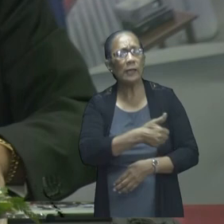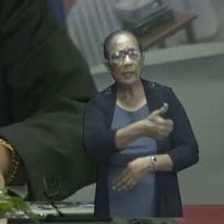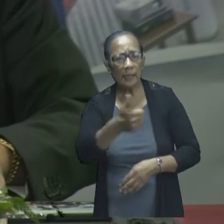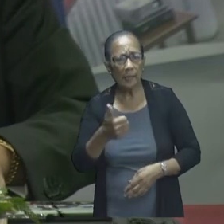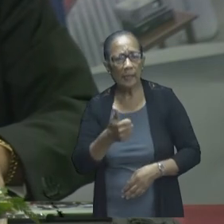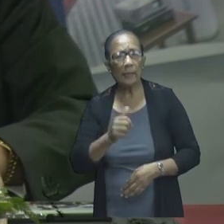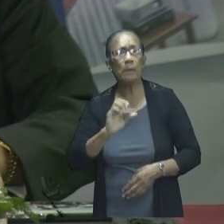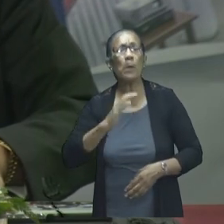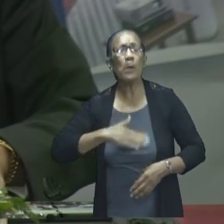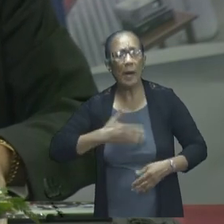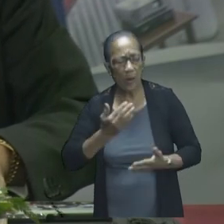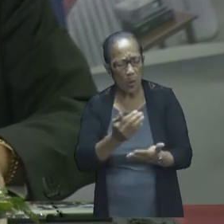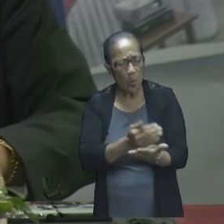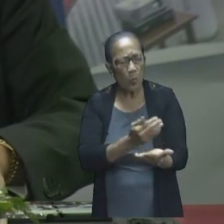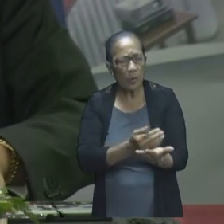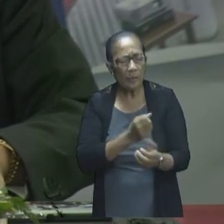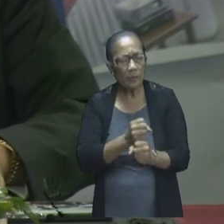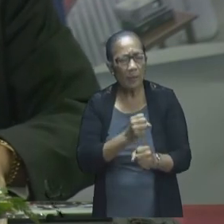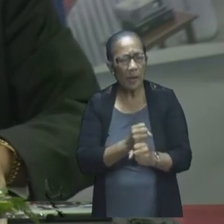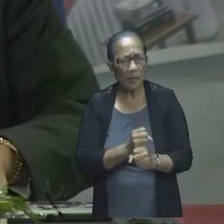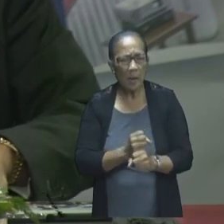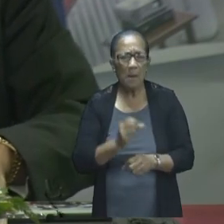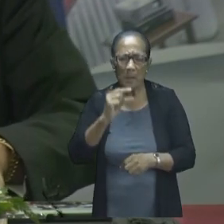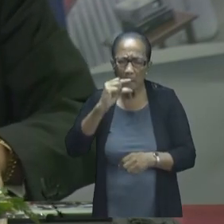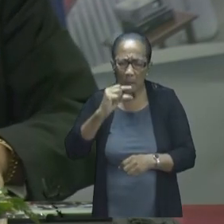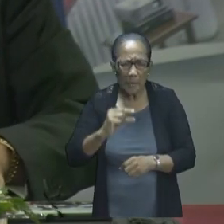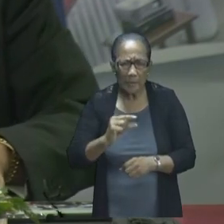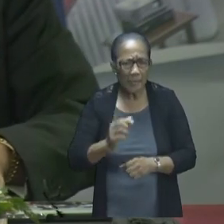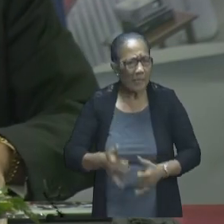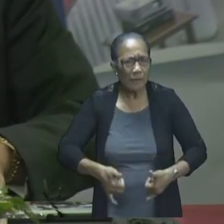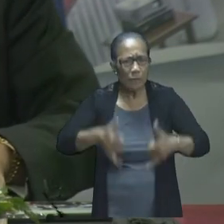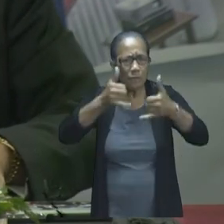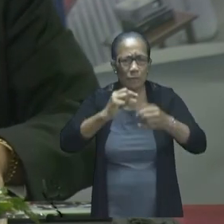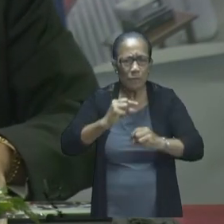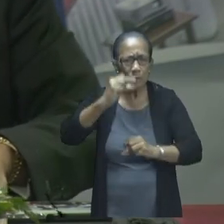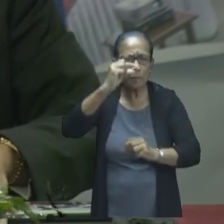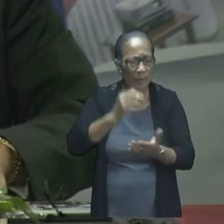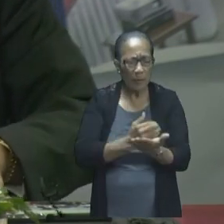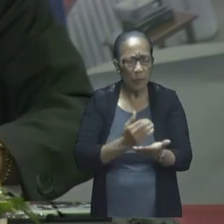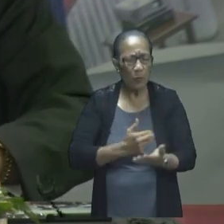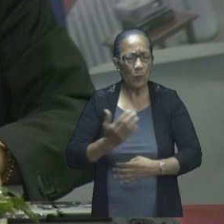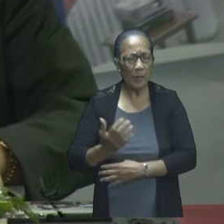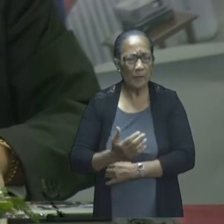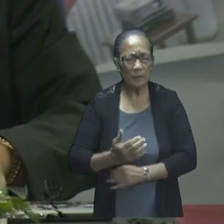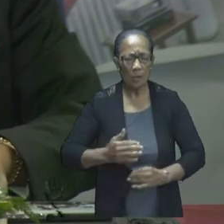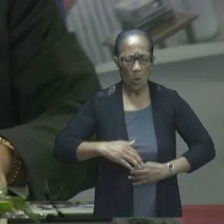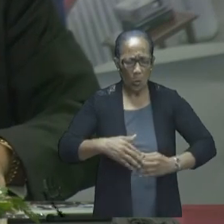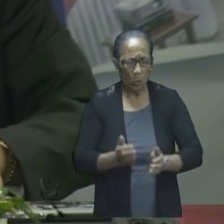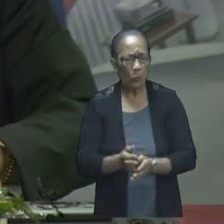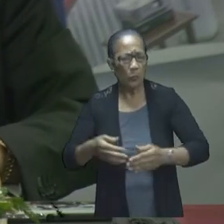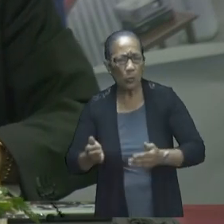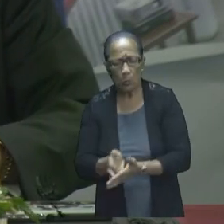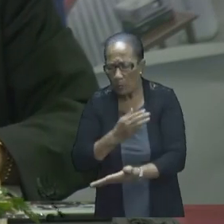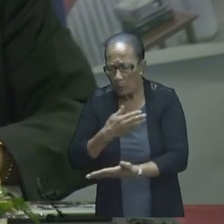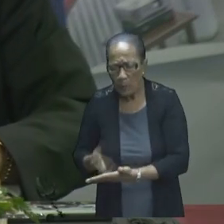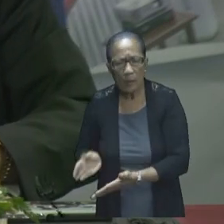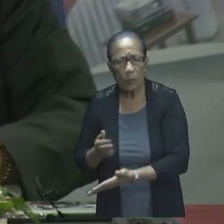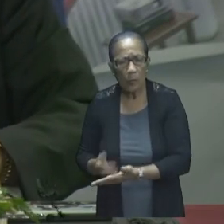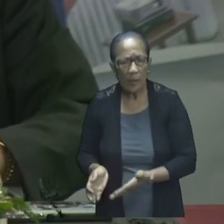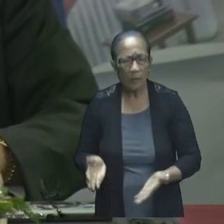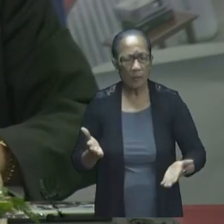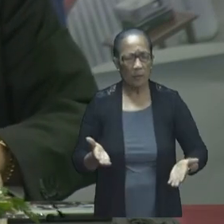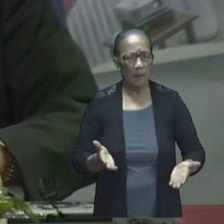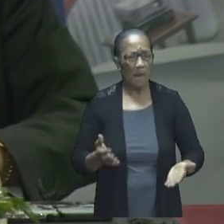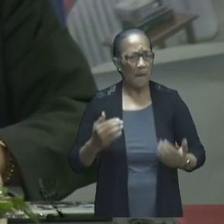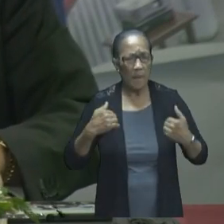we ze maken maar later dan suit over eens zijn dat iedereen mee profiteren van de zoete wind en laten die door hoek er meestal een een groep helemaal uitgeschakeld worden tot slachtoffer gemaakt worden